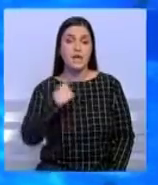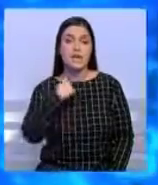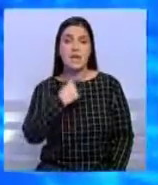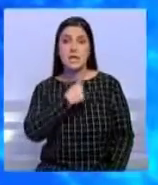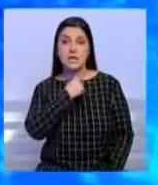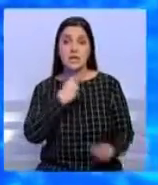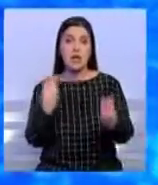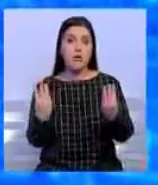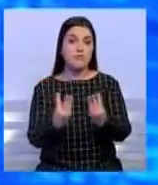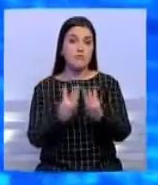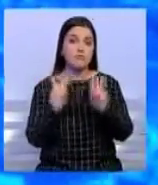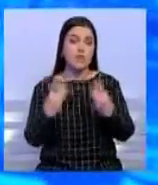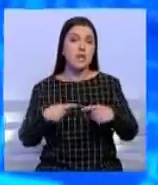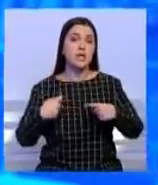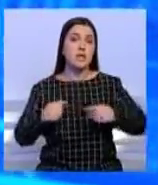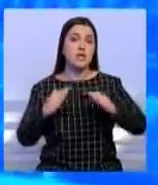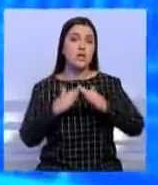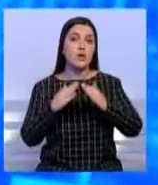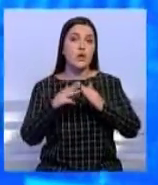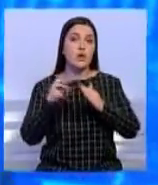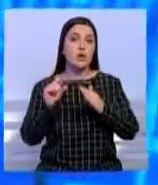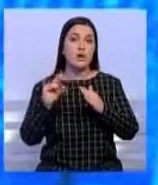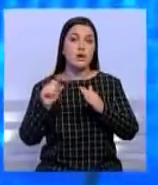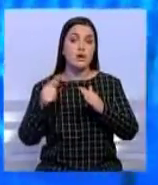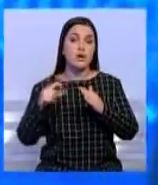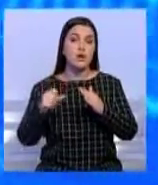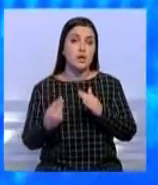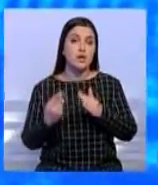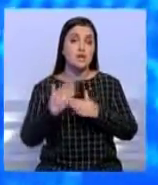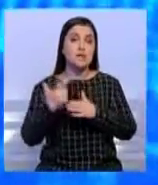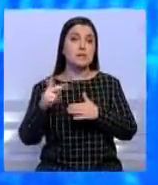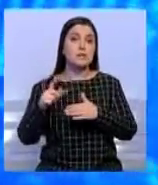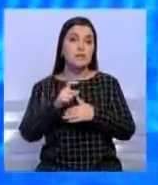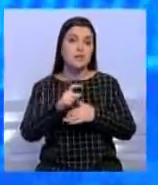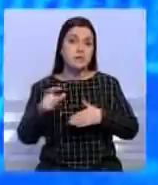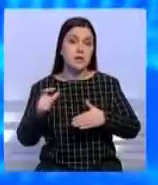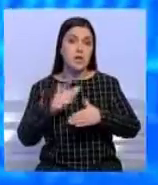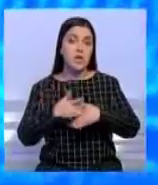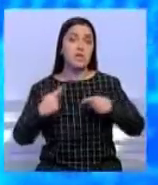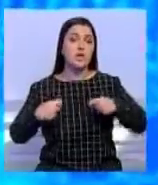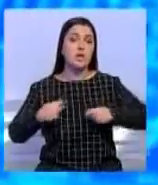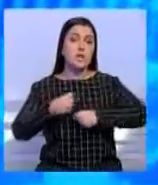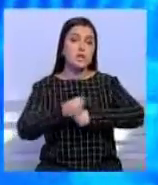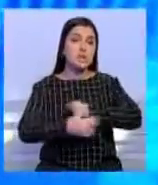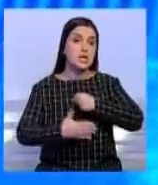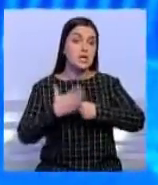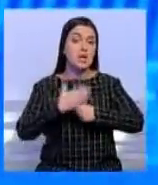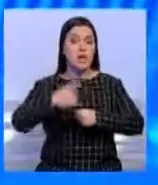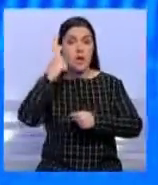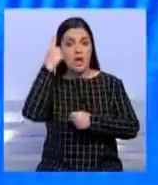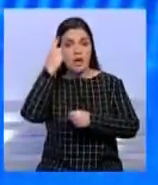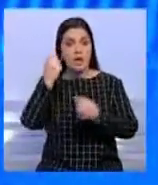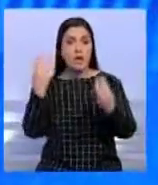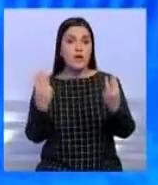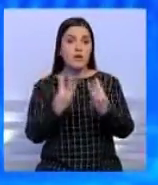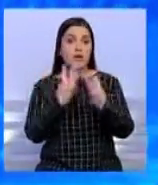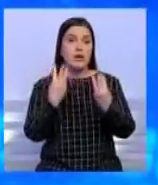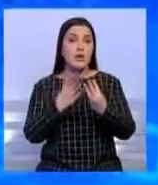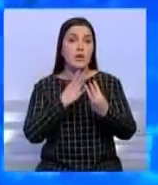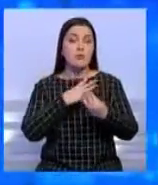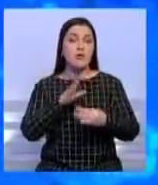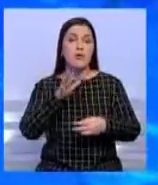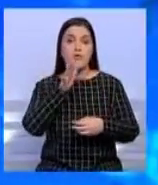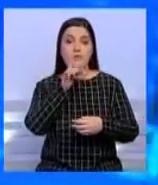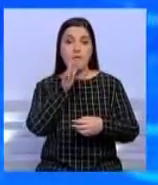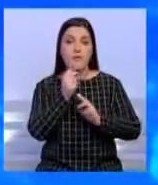В Талдыкургане горит здание торгового дома «Карагаш». Огнем охвачены три этажа правого крыла торгового центра. Сообщение о возгорании на пульт